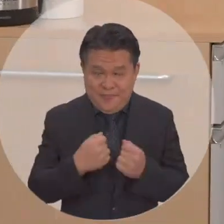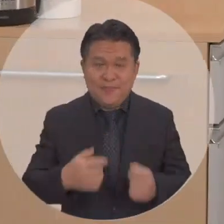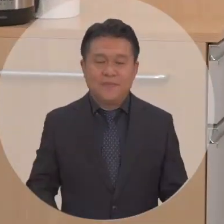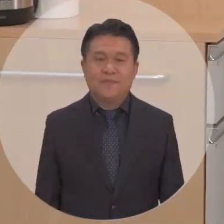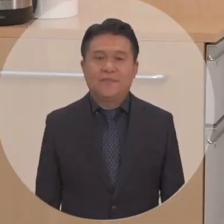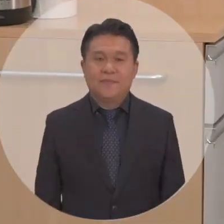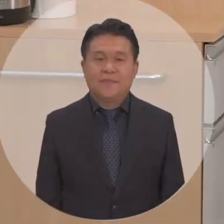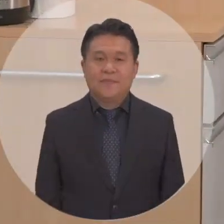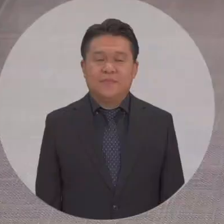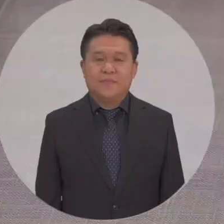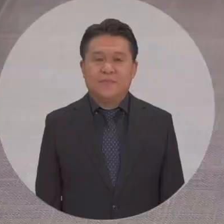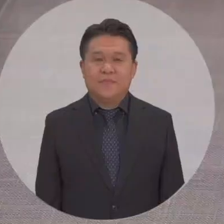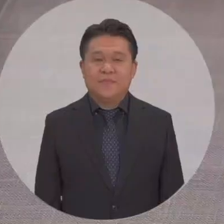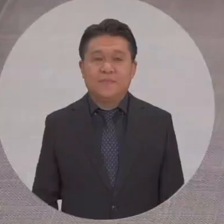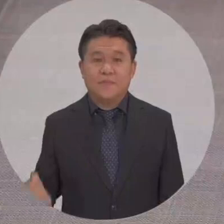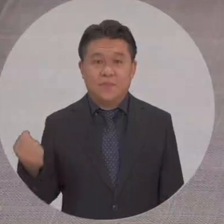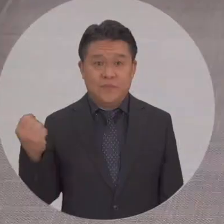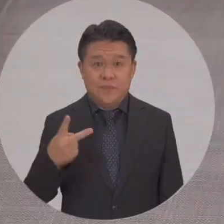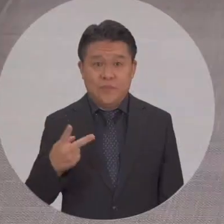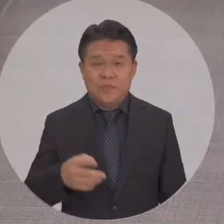갖춰 입습니다.